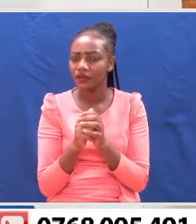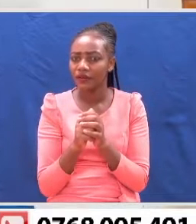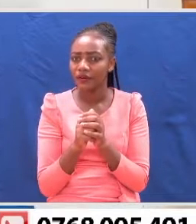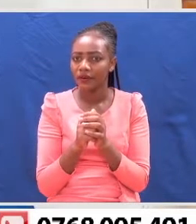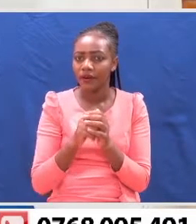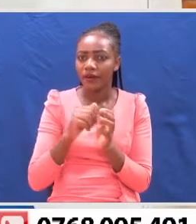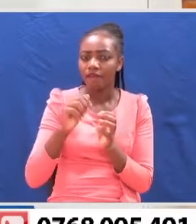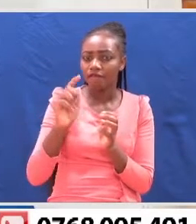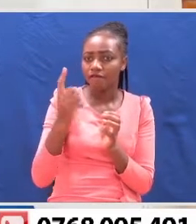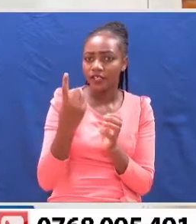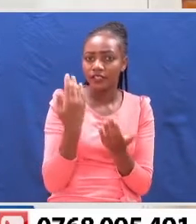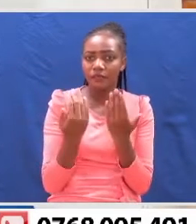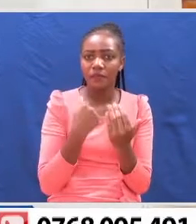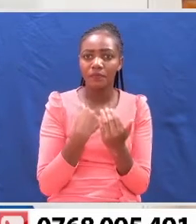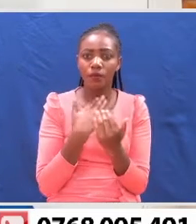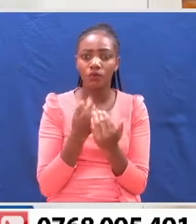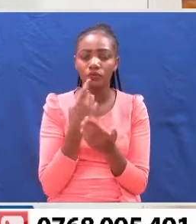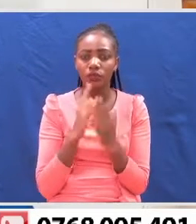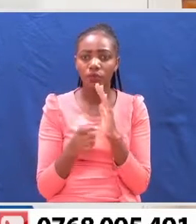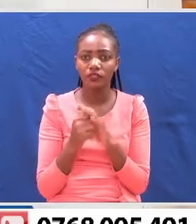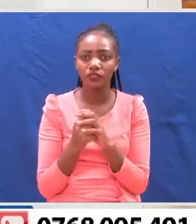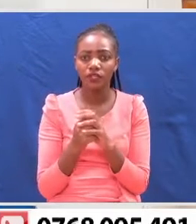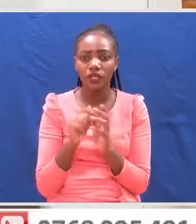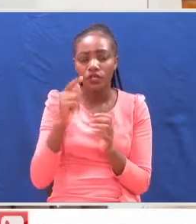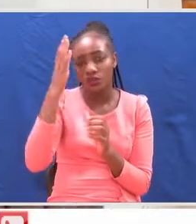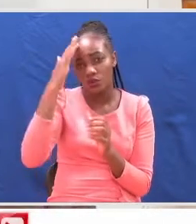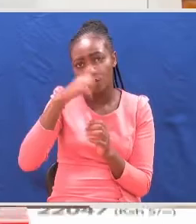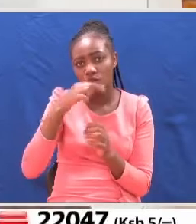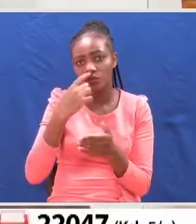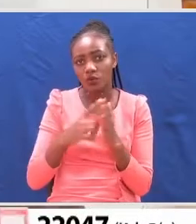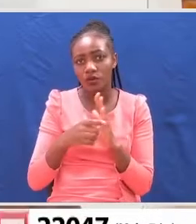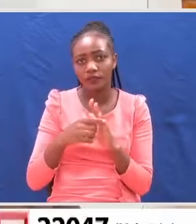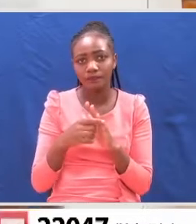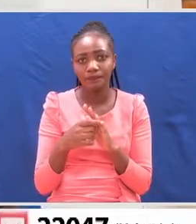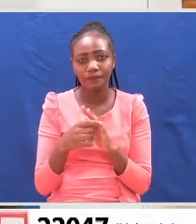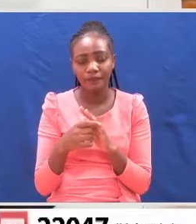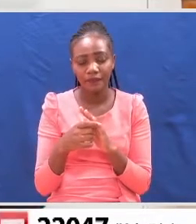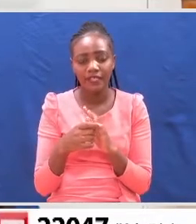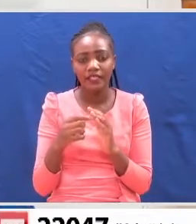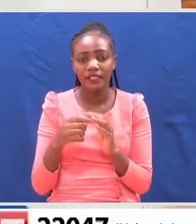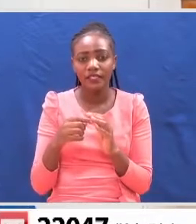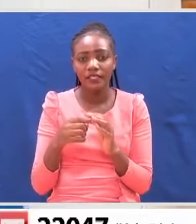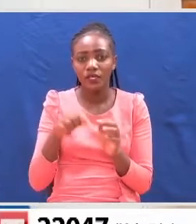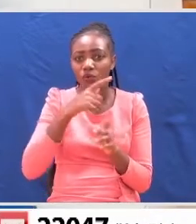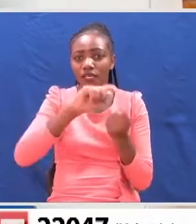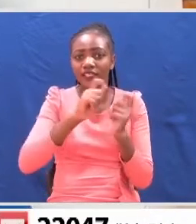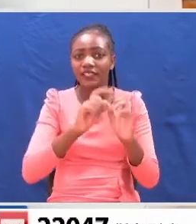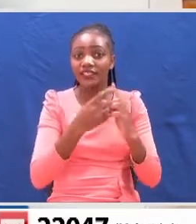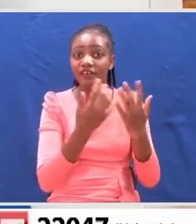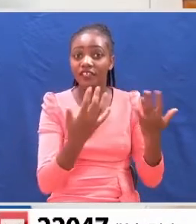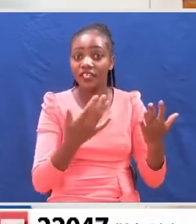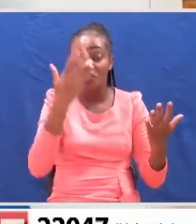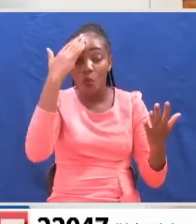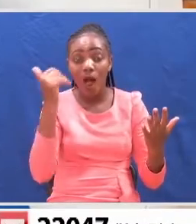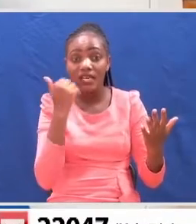Kwanza maybe nitaje tu kwamba unajua vile nimesema, kwa sababu ya COVID ilibidi tuweze kubadilisha vile